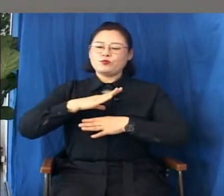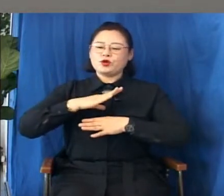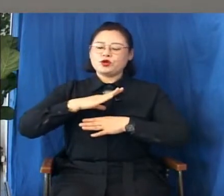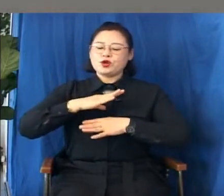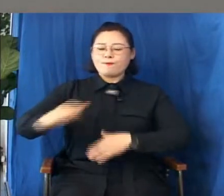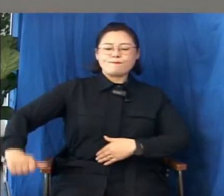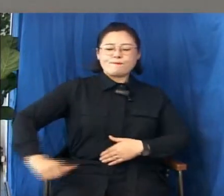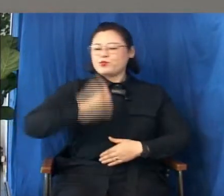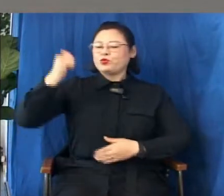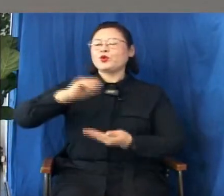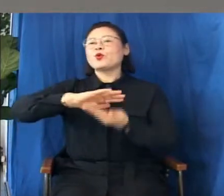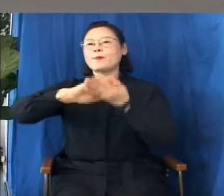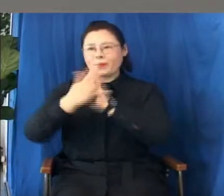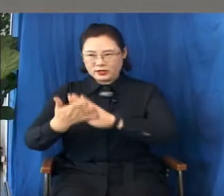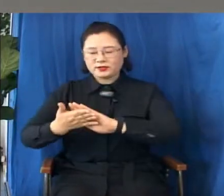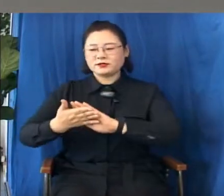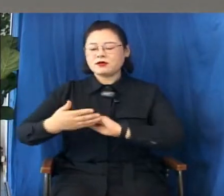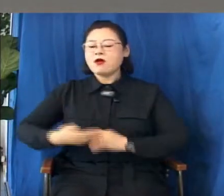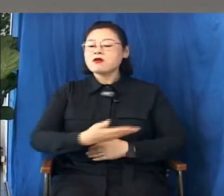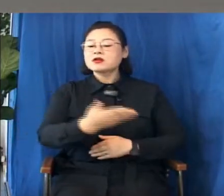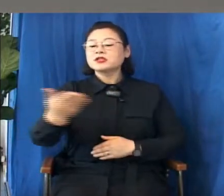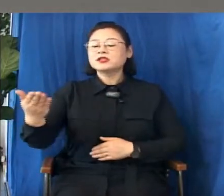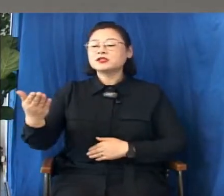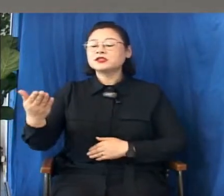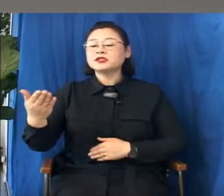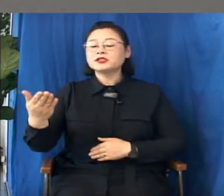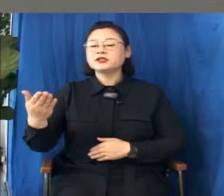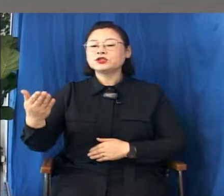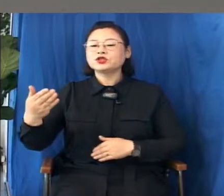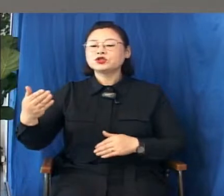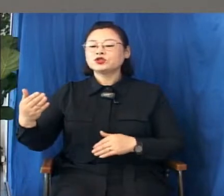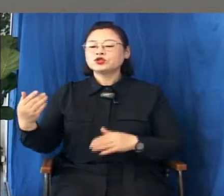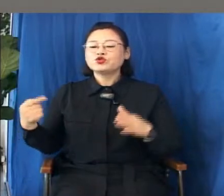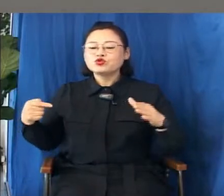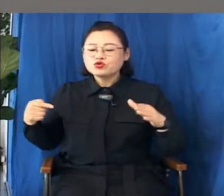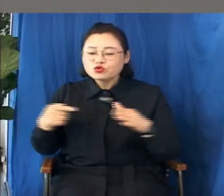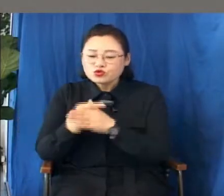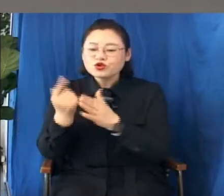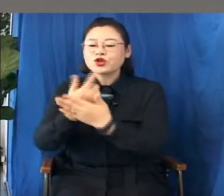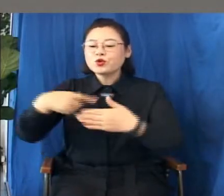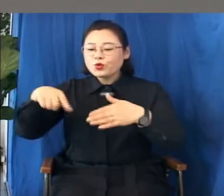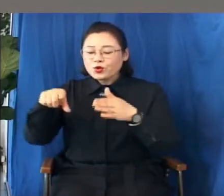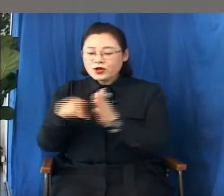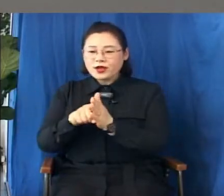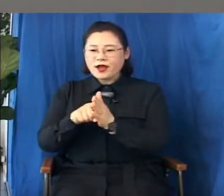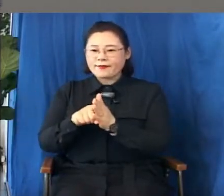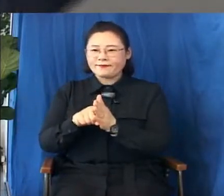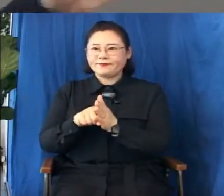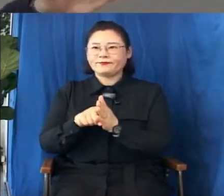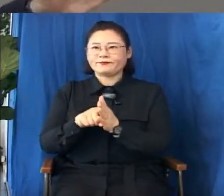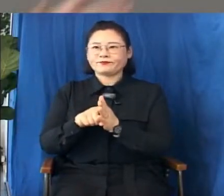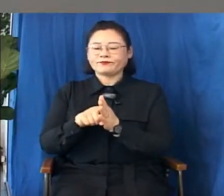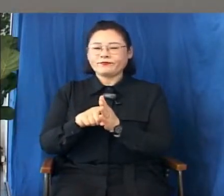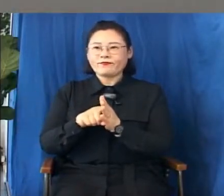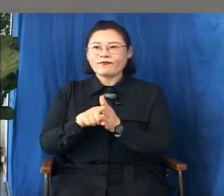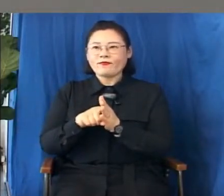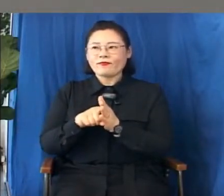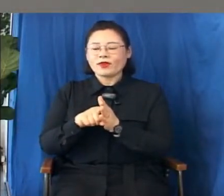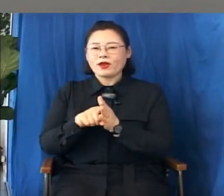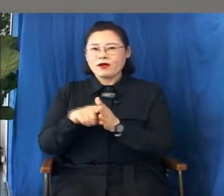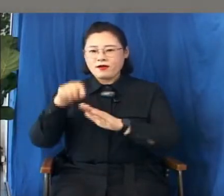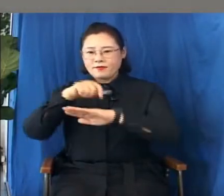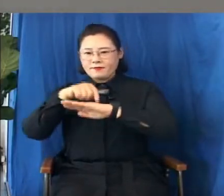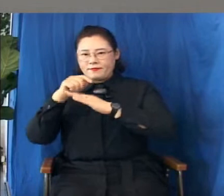분노로 바뀌면서 뭐라 그래요? 그들을 이 사람들을 이제 죽이려고 하는 결의가 눈에 반짝반짝반짝하게 다 보이는